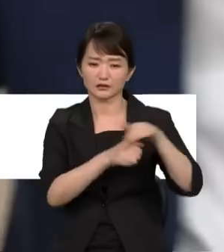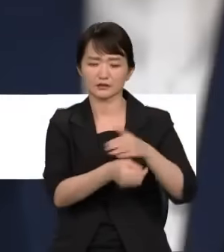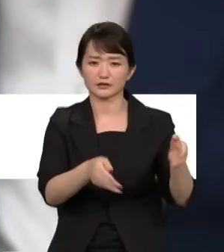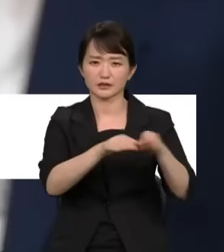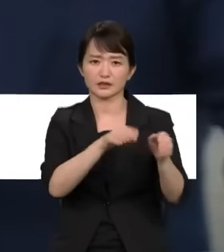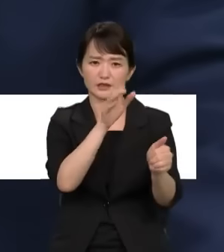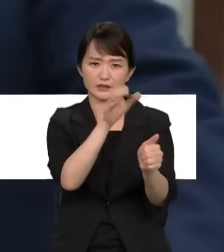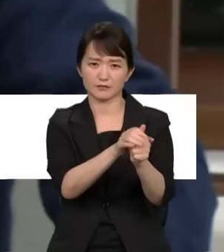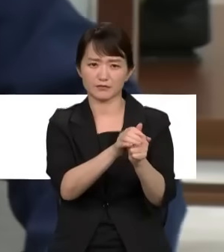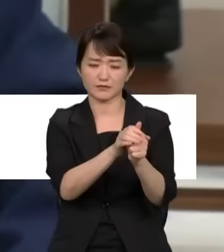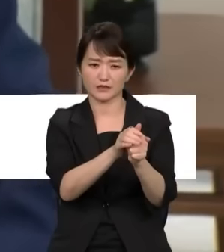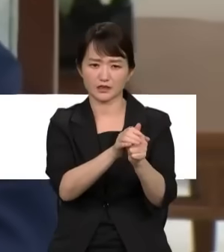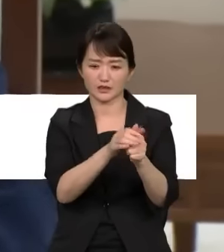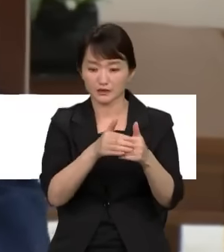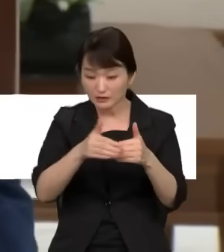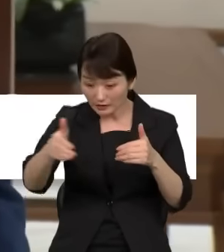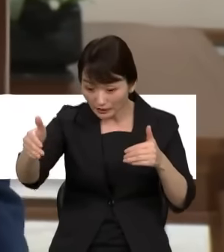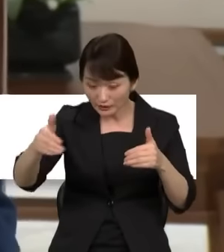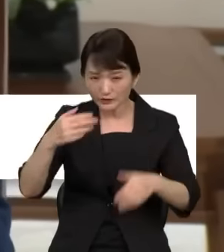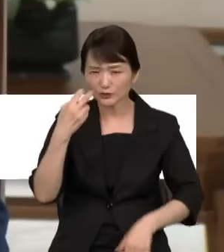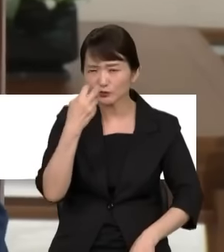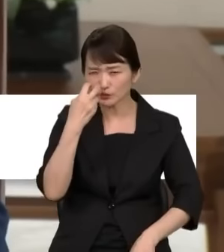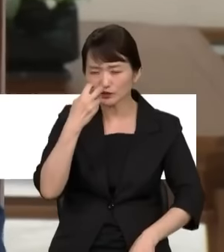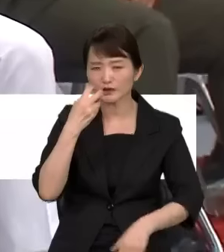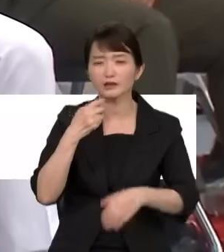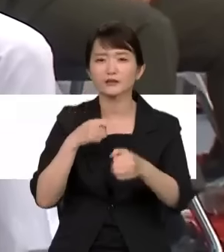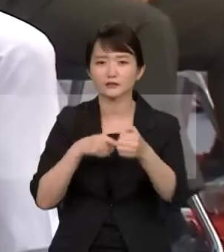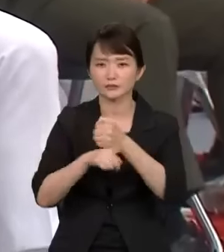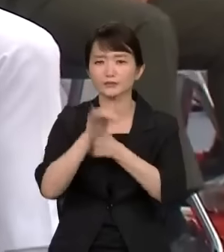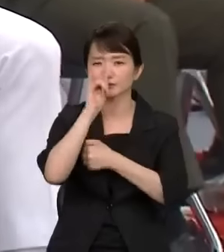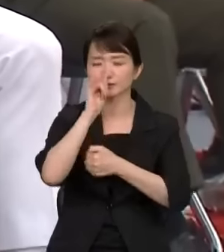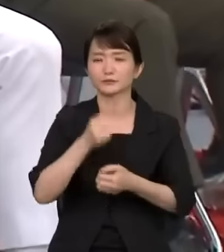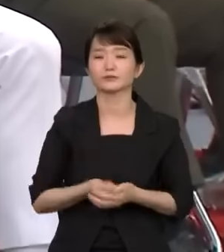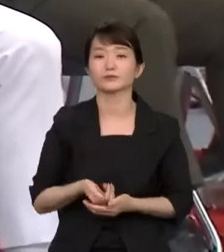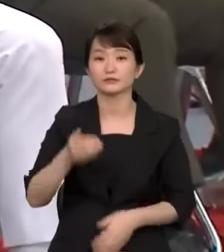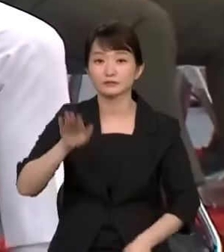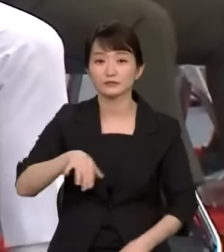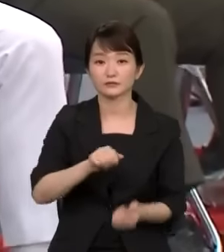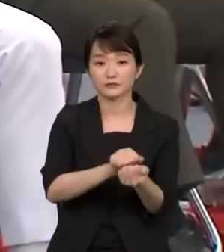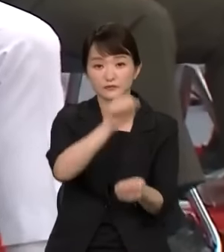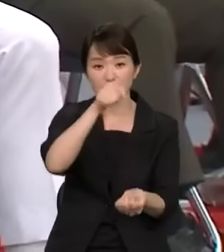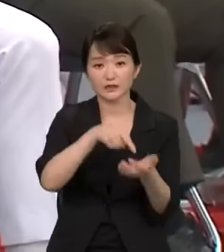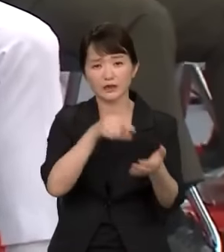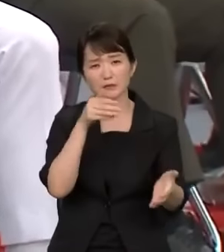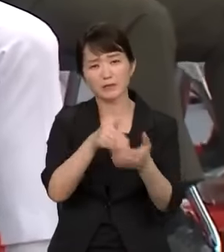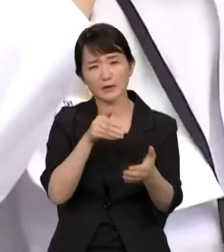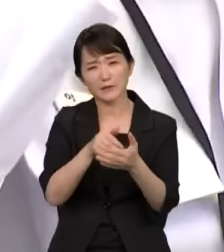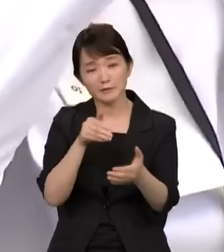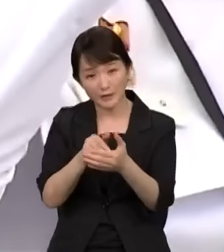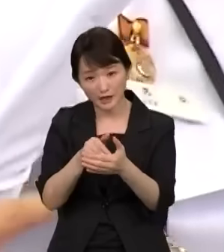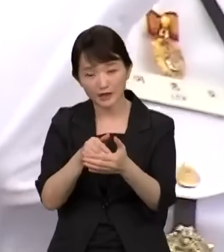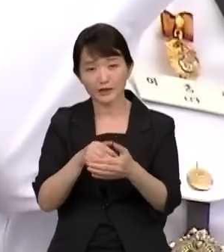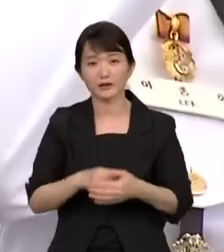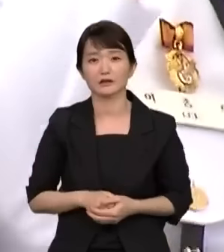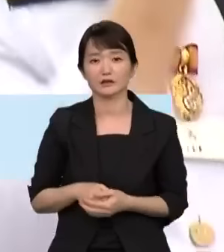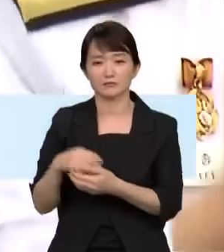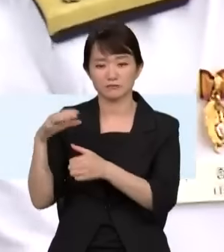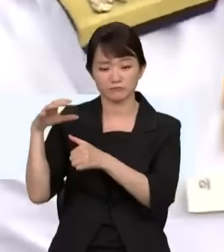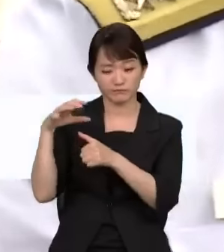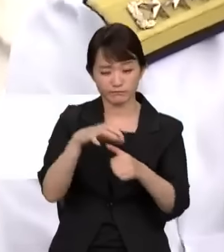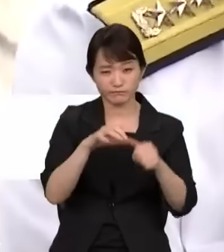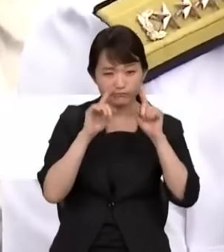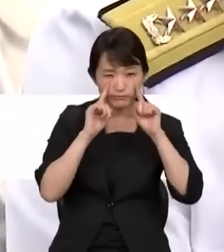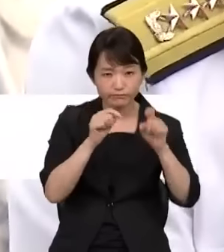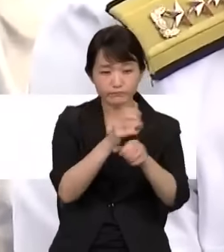과정까지 폭넓게 살펴보기 위한 것으로 풀이됩니다. 하지만 영장이 잇따라 기각되자 일단 외압 의혹이